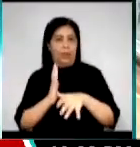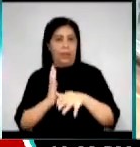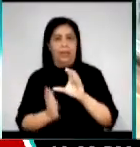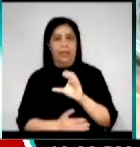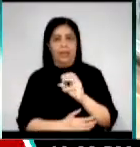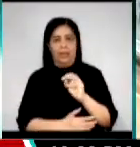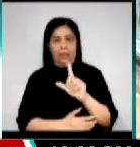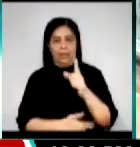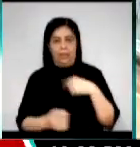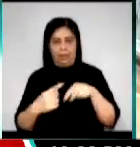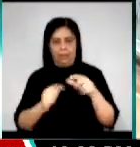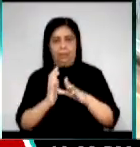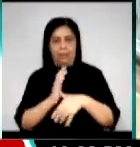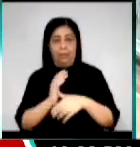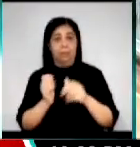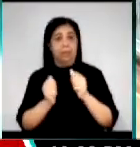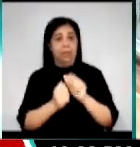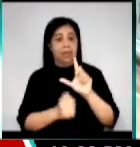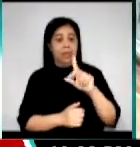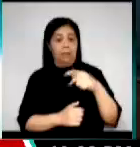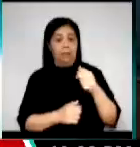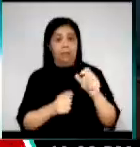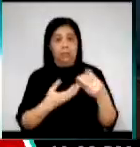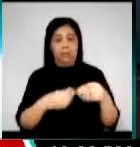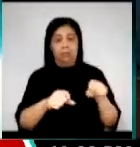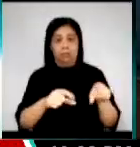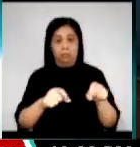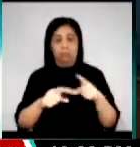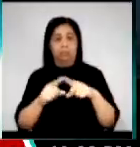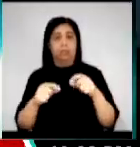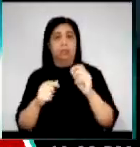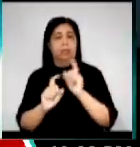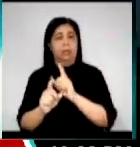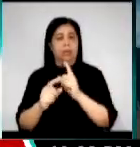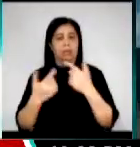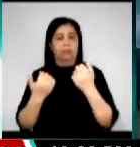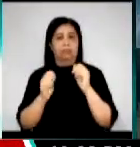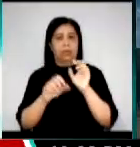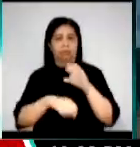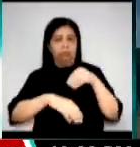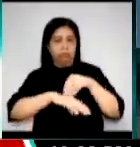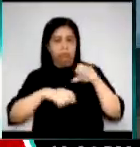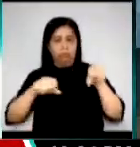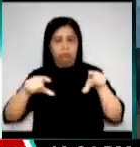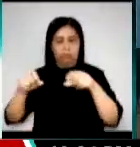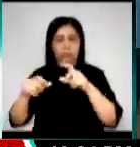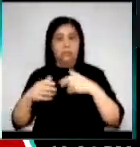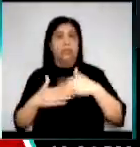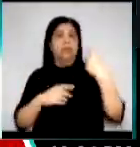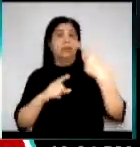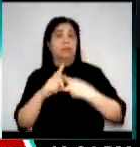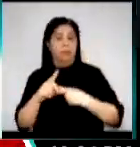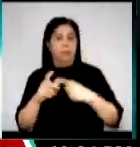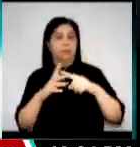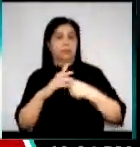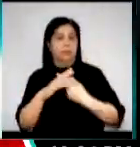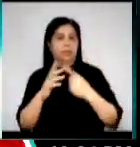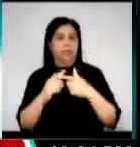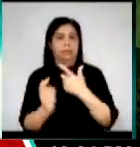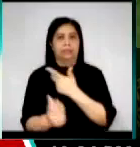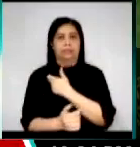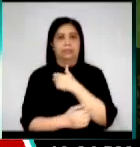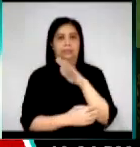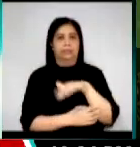pati LPG dealers, retailers at attendants. Sabi ng gobyerno, sa susunod na buwan na sisimulan ang pagbabakuna sa mga nasa